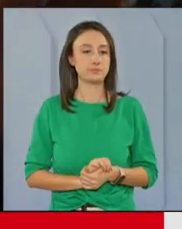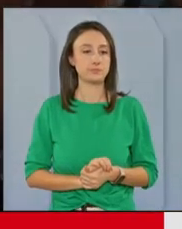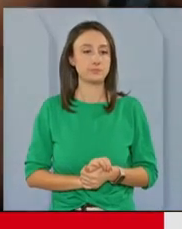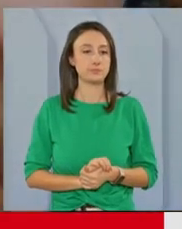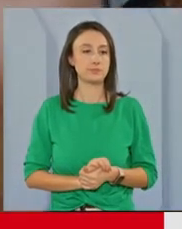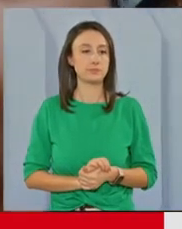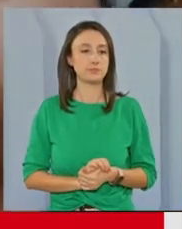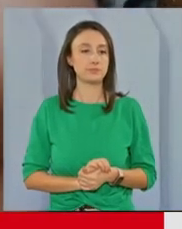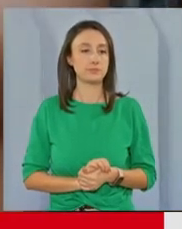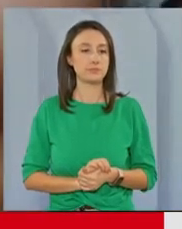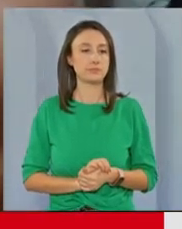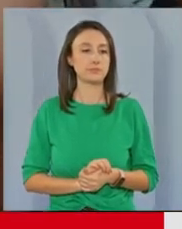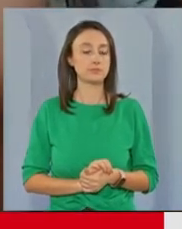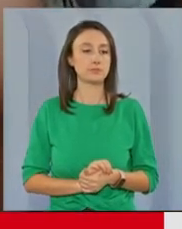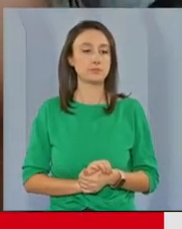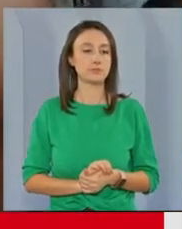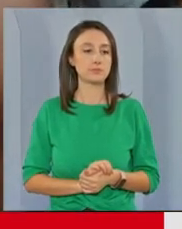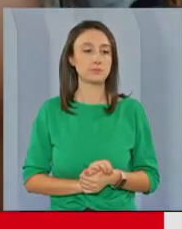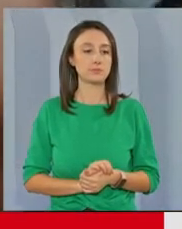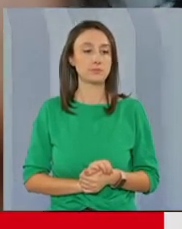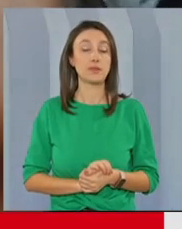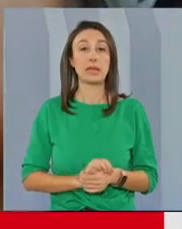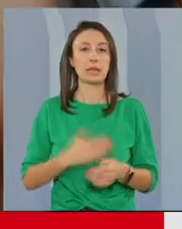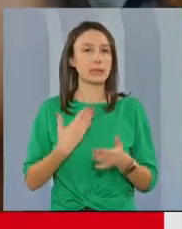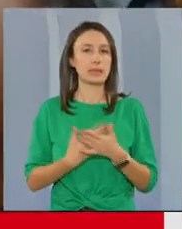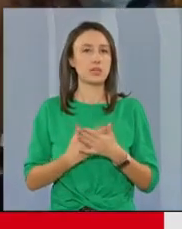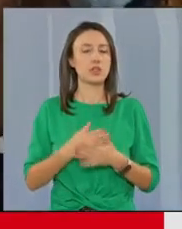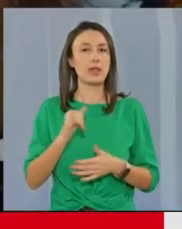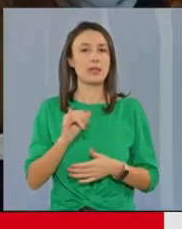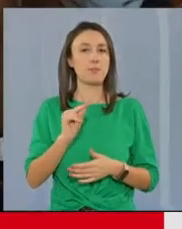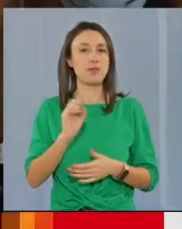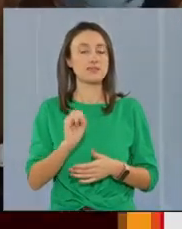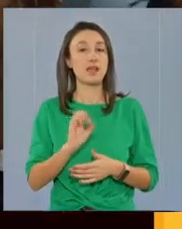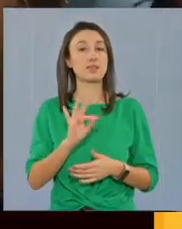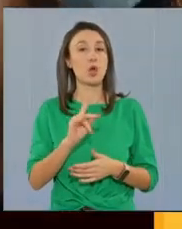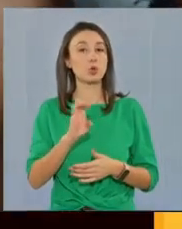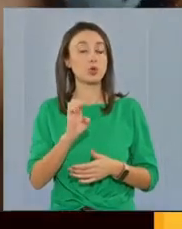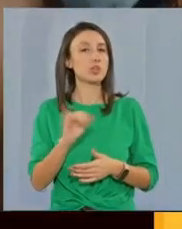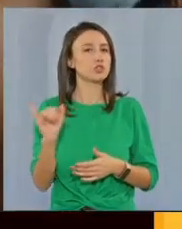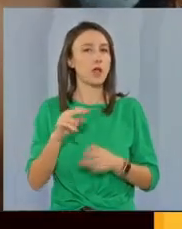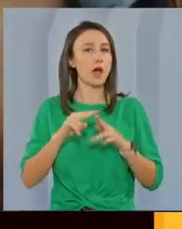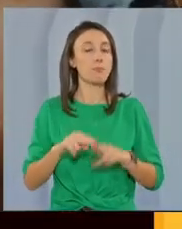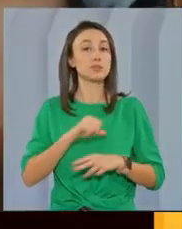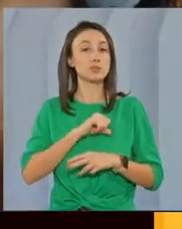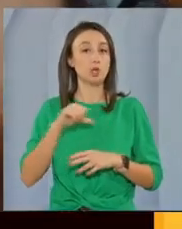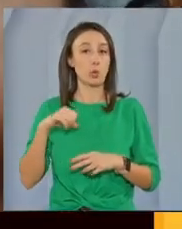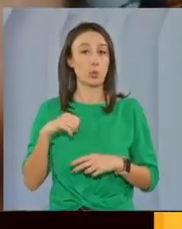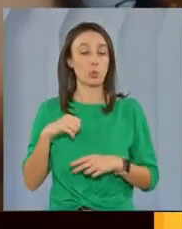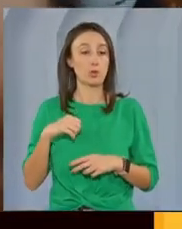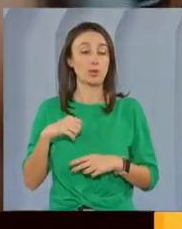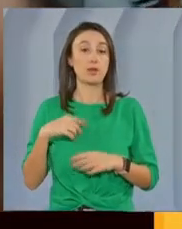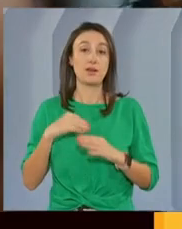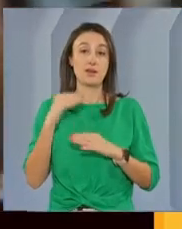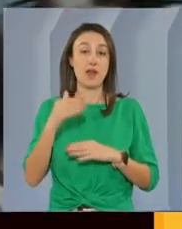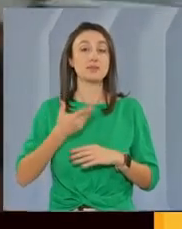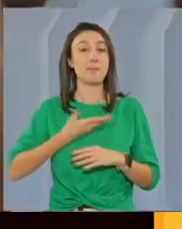De ce IPS Teodosie cine a mai rămas singurul dintre